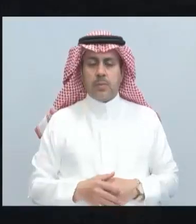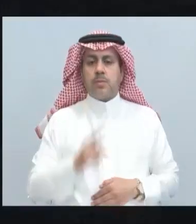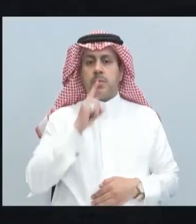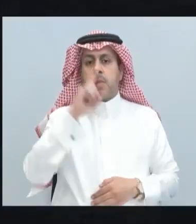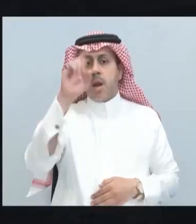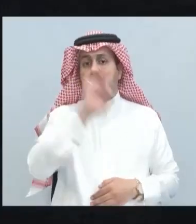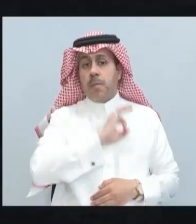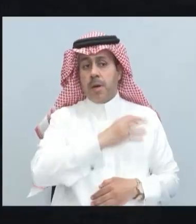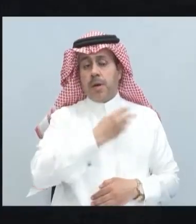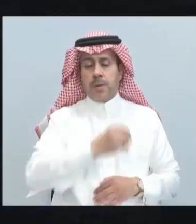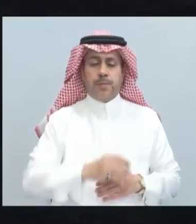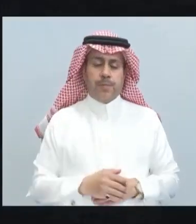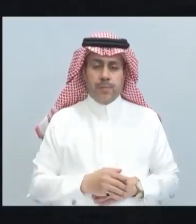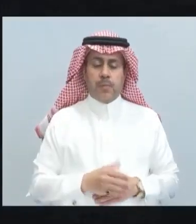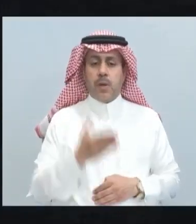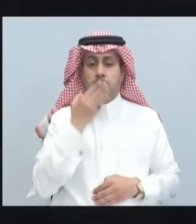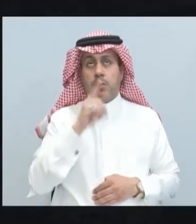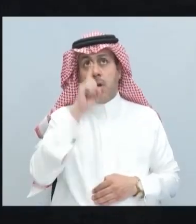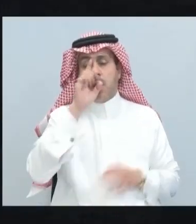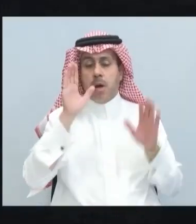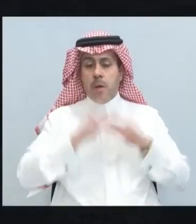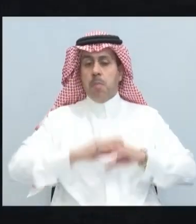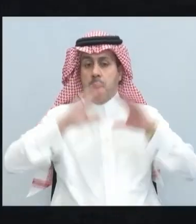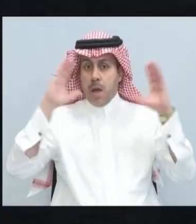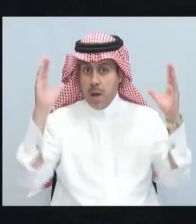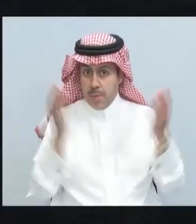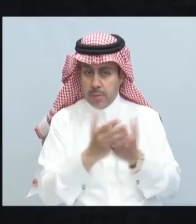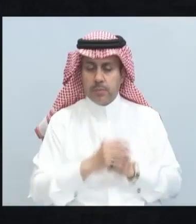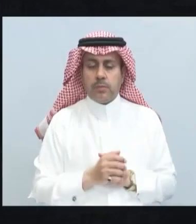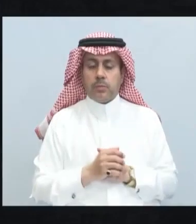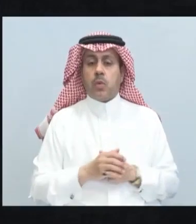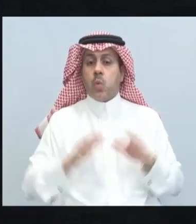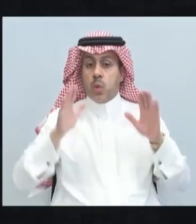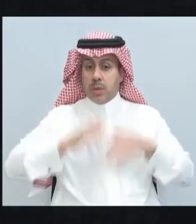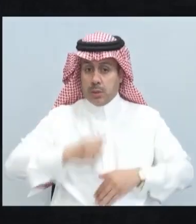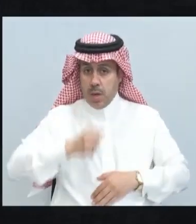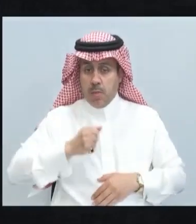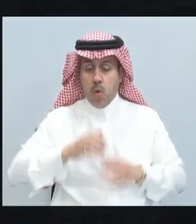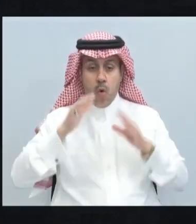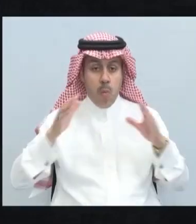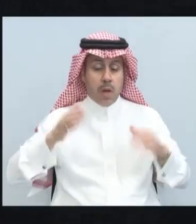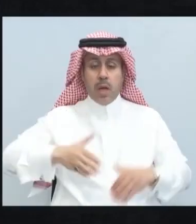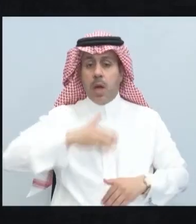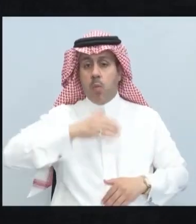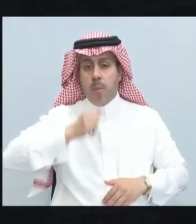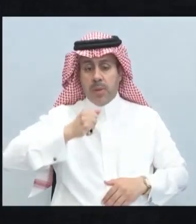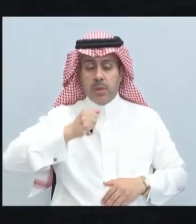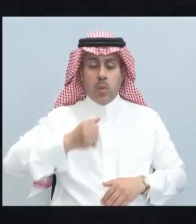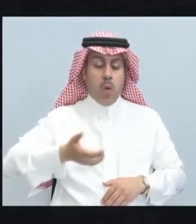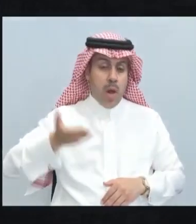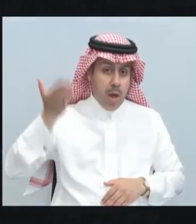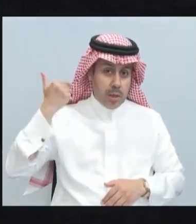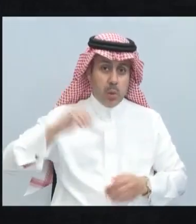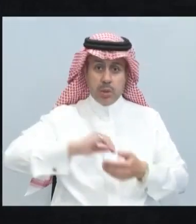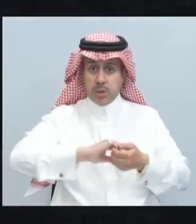بسم الله الرحمن الرحيم الحمد لله رب العالمين وصلى الله وسلم وبارك على نبينا محمد